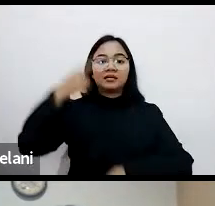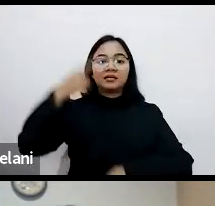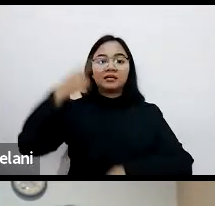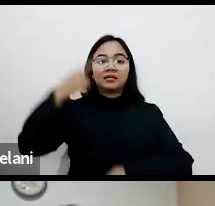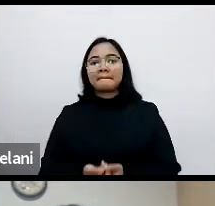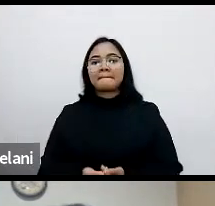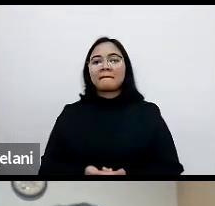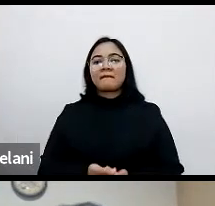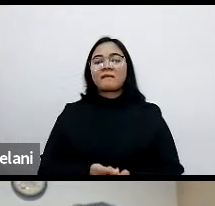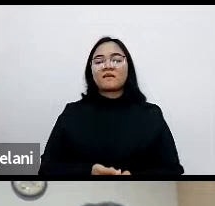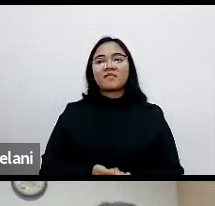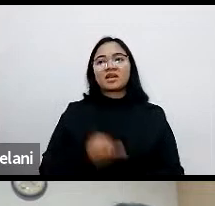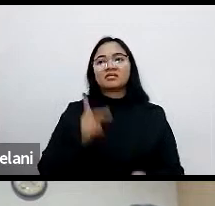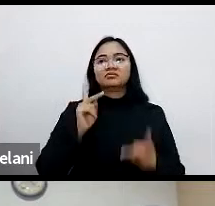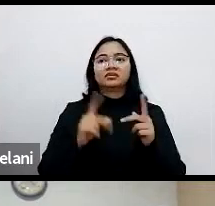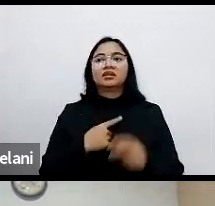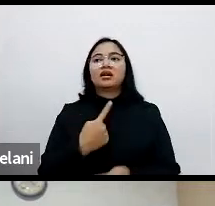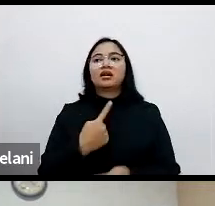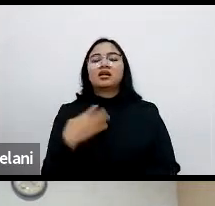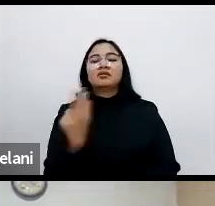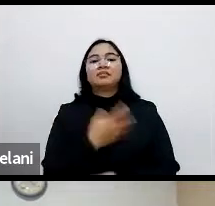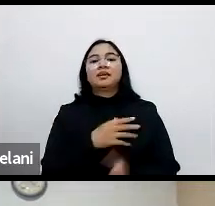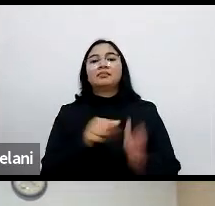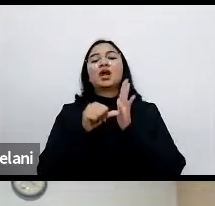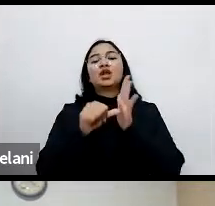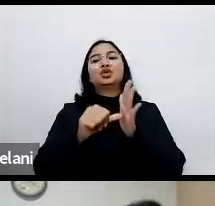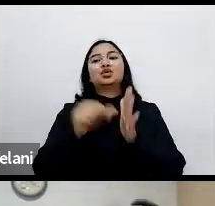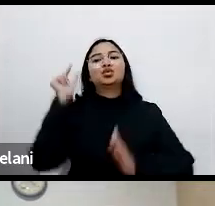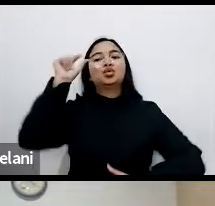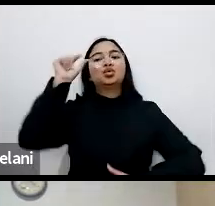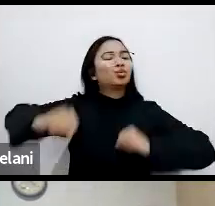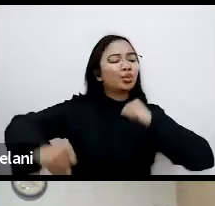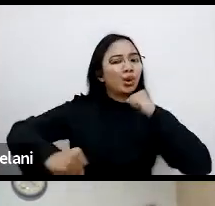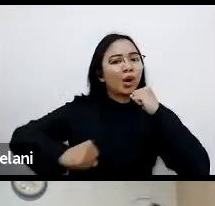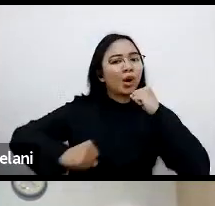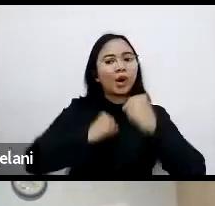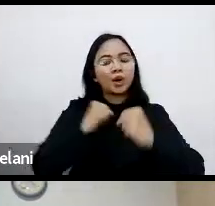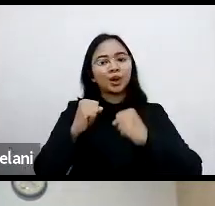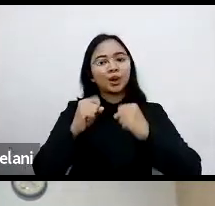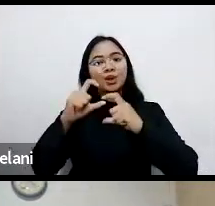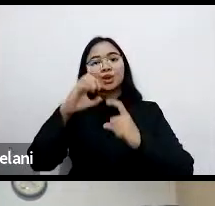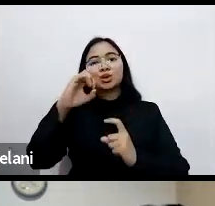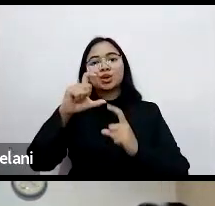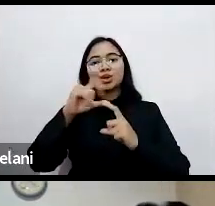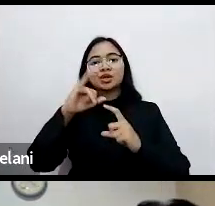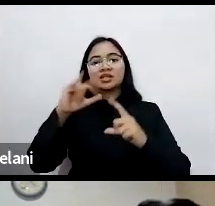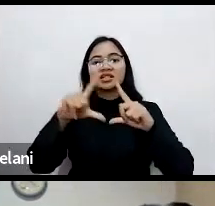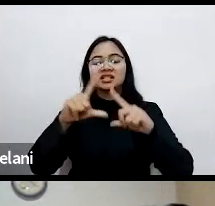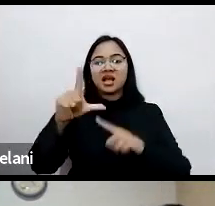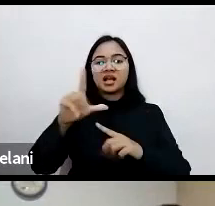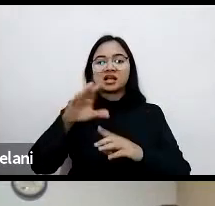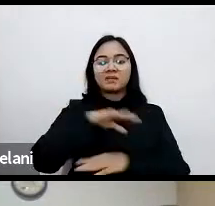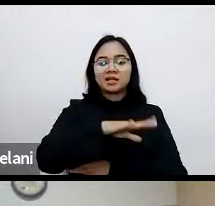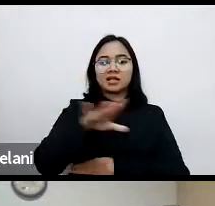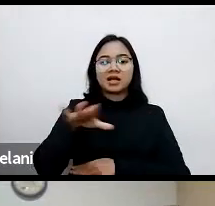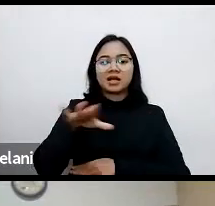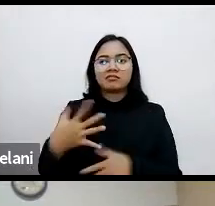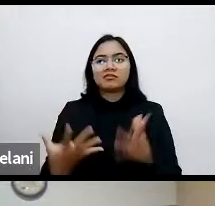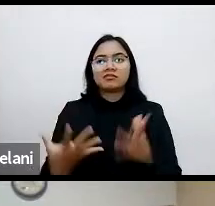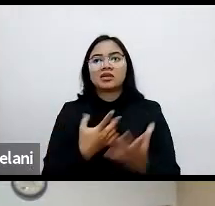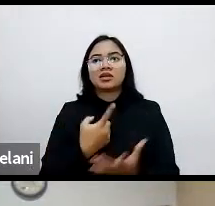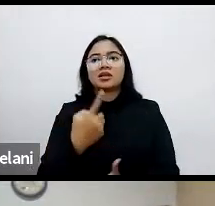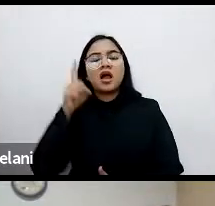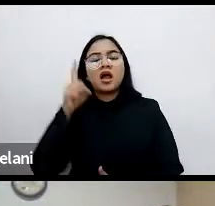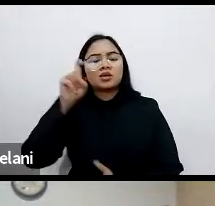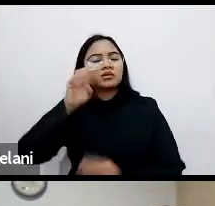apa yang kira-kira kami bantu untuk apa gerakan sosial di masyarakat. Itu sih intinya mungkin kita harus apa harus yang